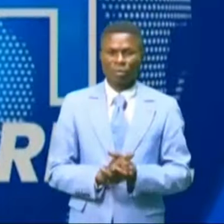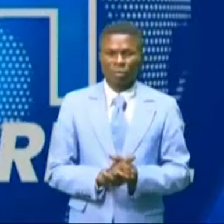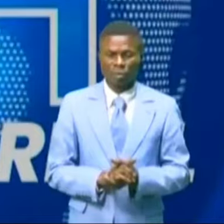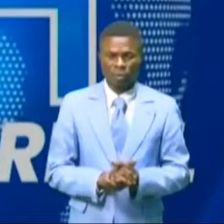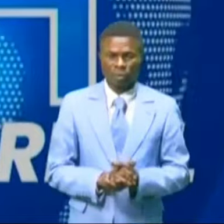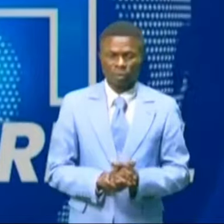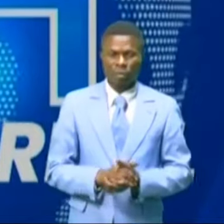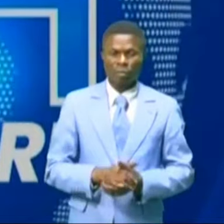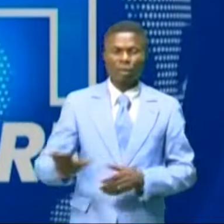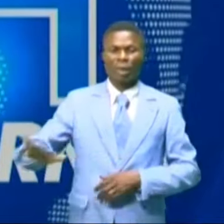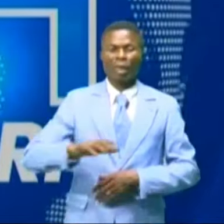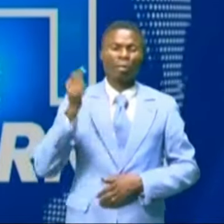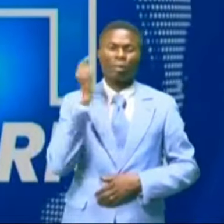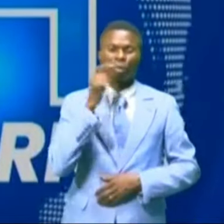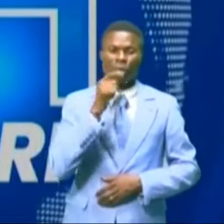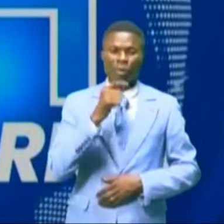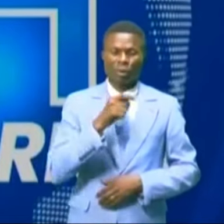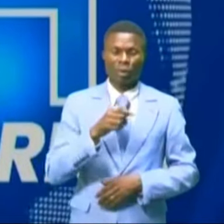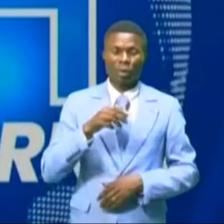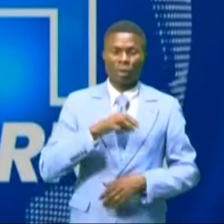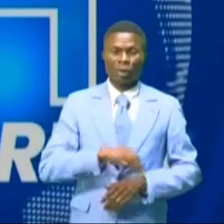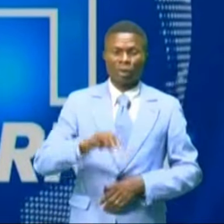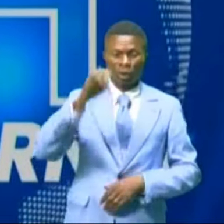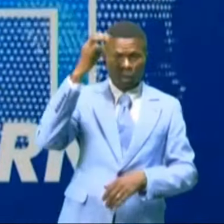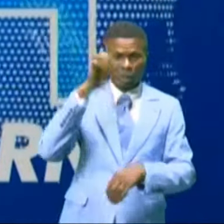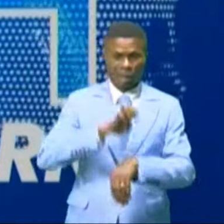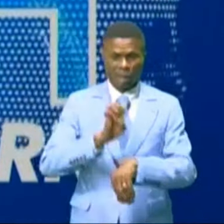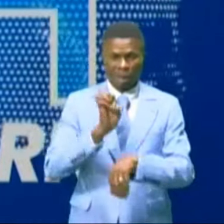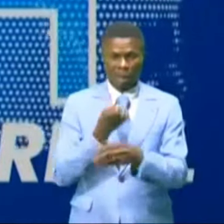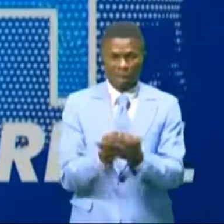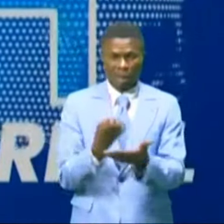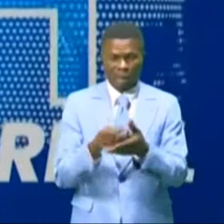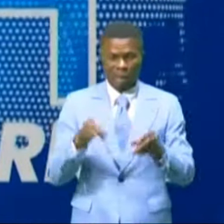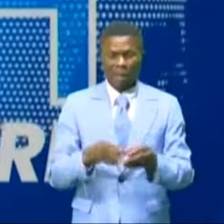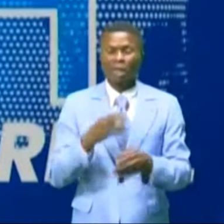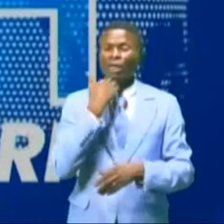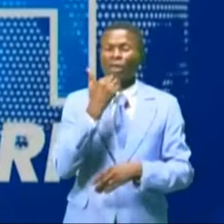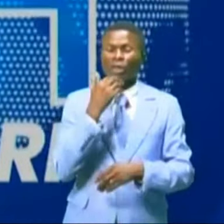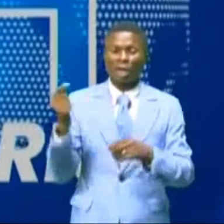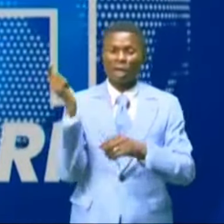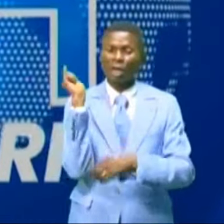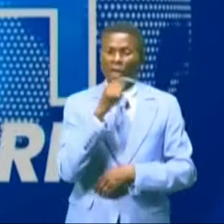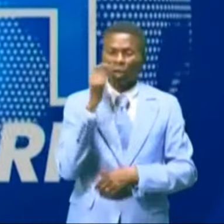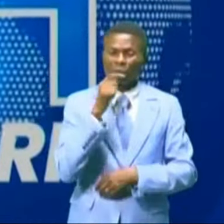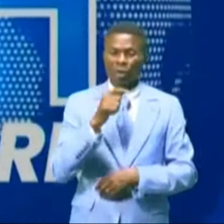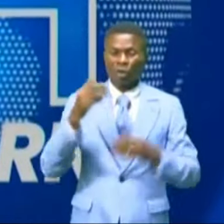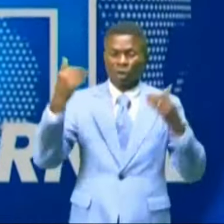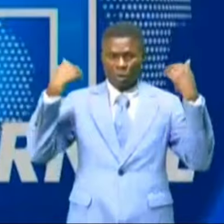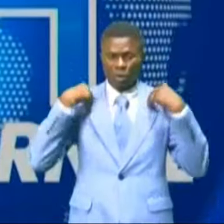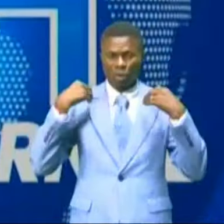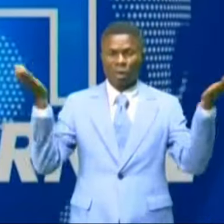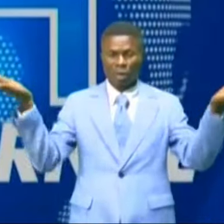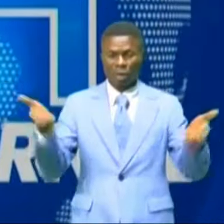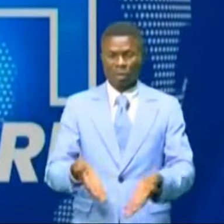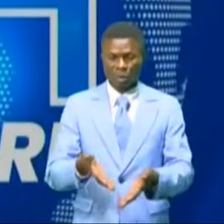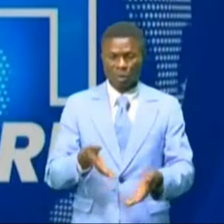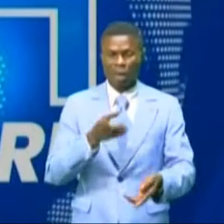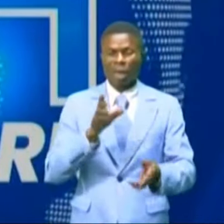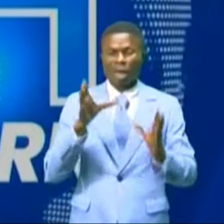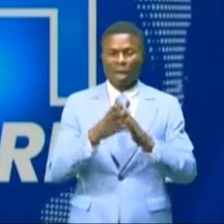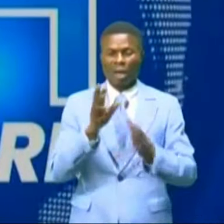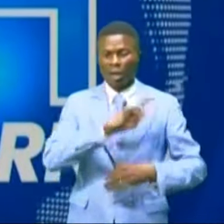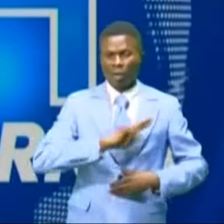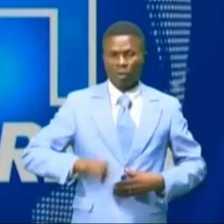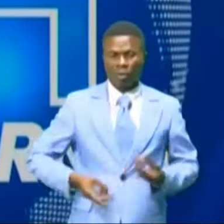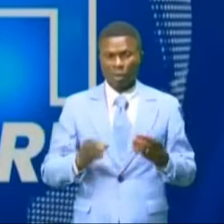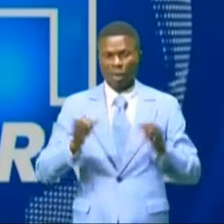Le Maroc a effectué cette semaine une mission économique en RDC. Des hommes d'affaires et quelques officiels ont pris langue avec ceux de la RDC au